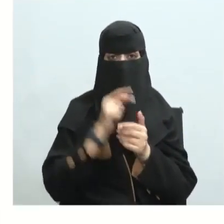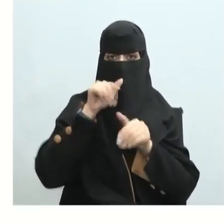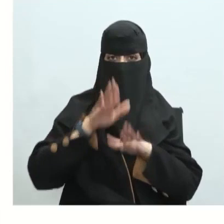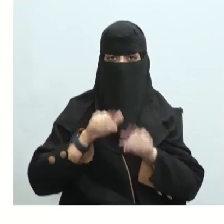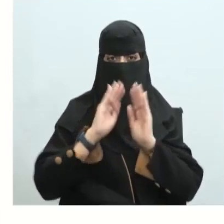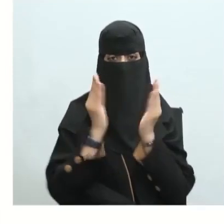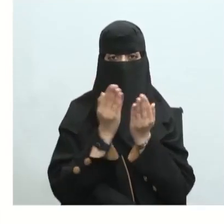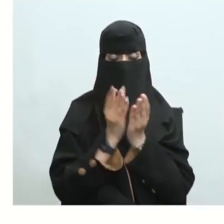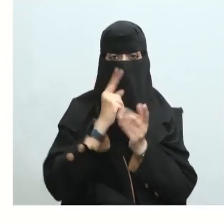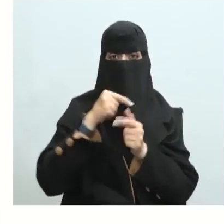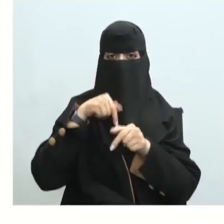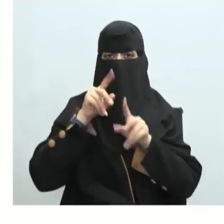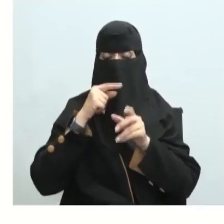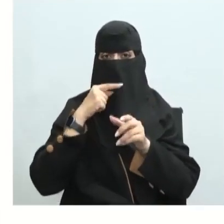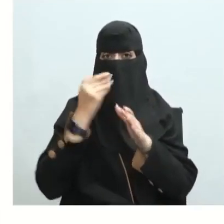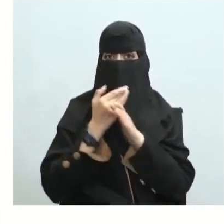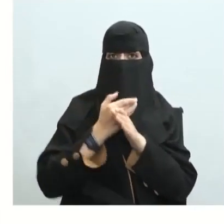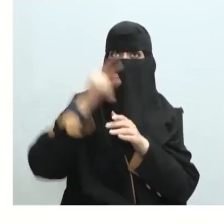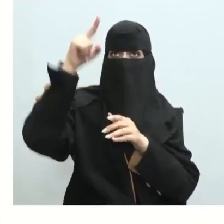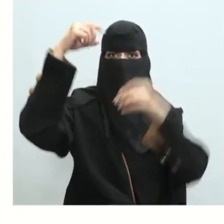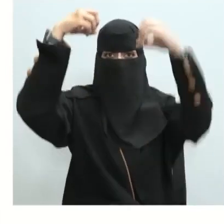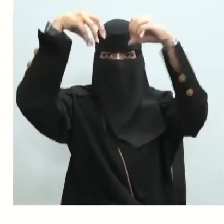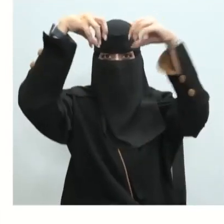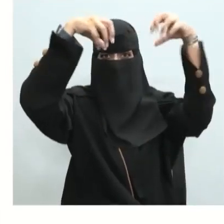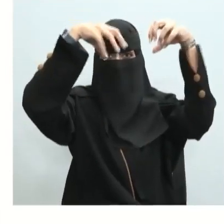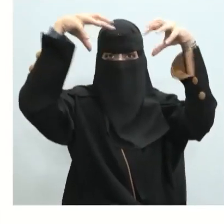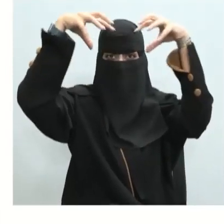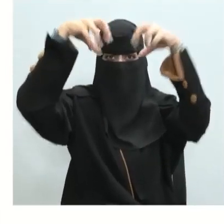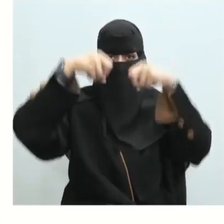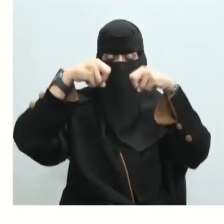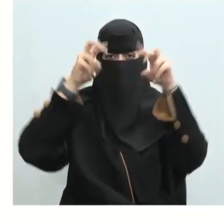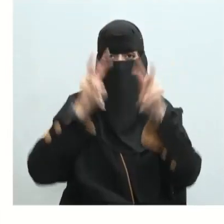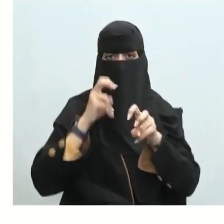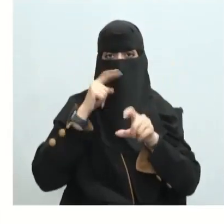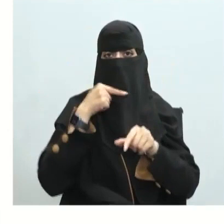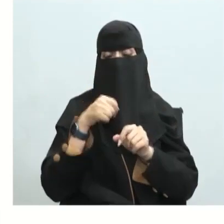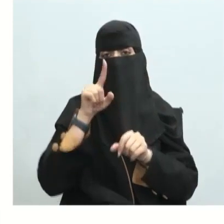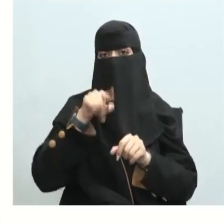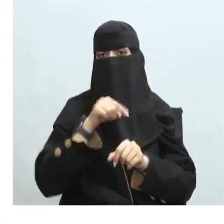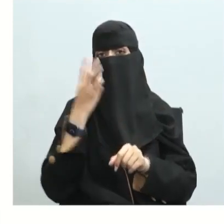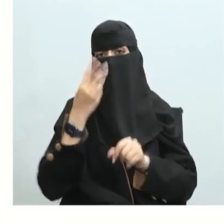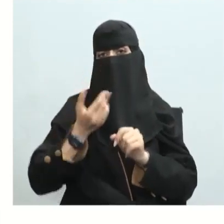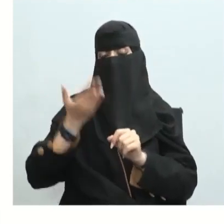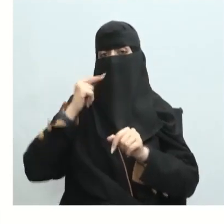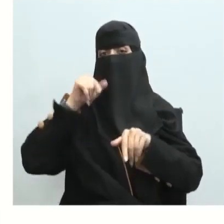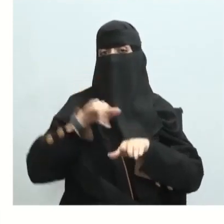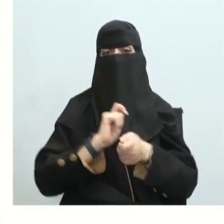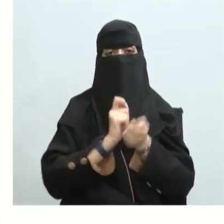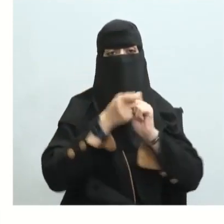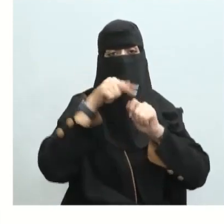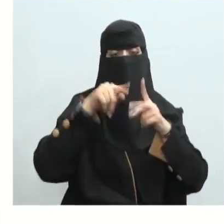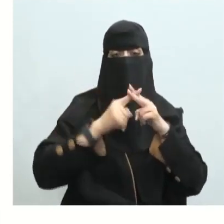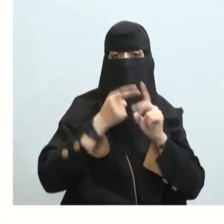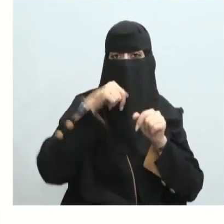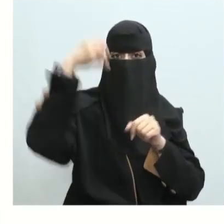نظرا لتعطل عدد من مصابيح الاناره منذ ثلاثه ايام ولم يصلح العطل حتى وقت تحرير هذه الرساله حظ موضوع